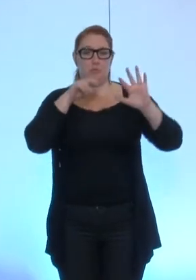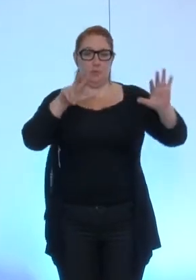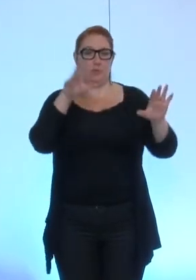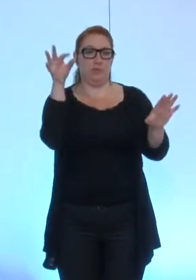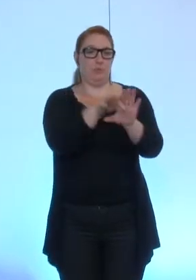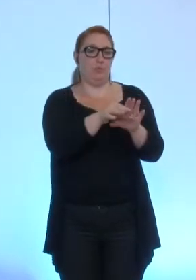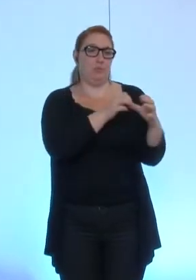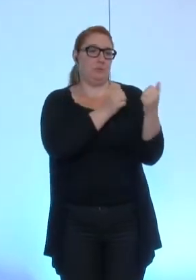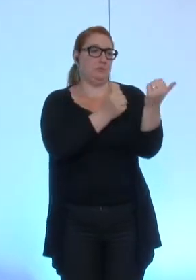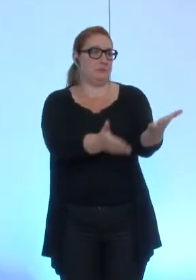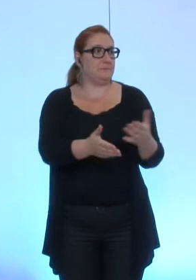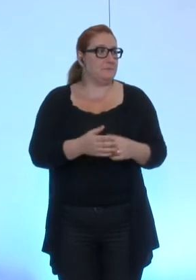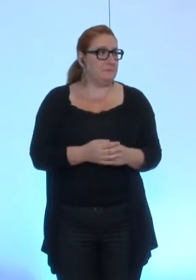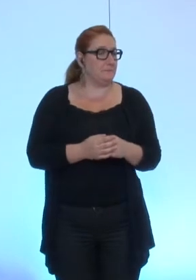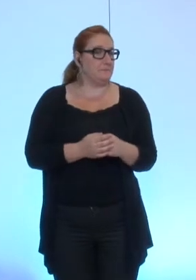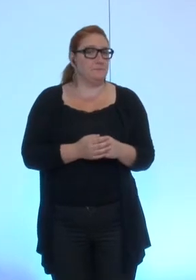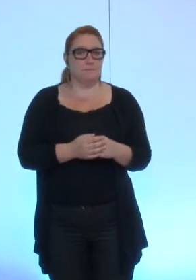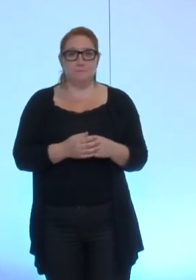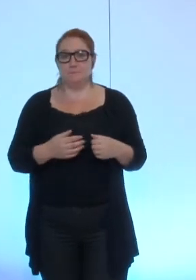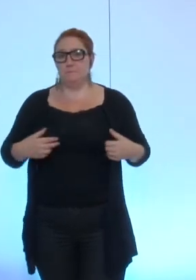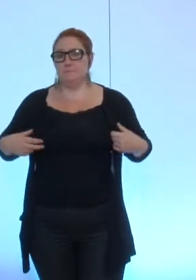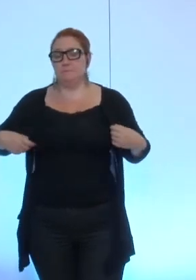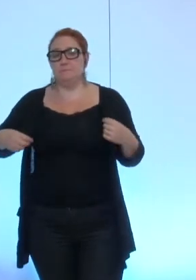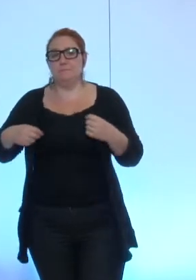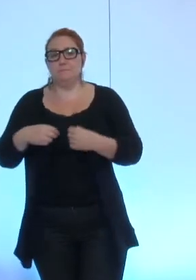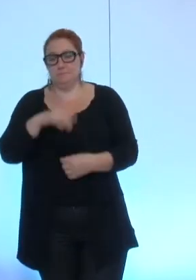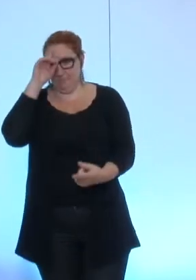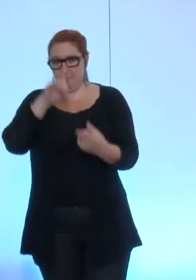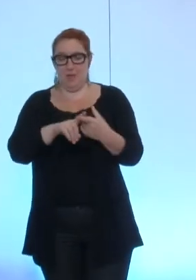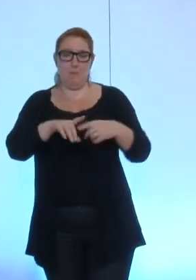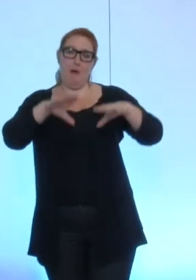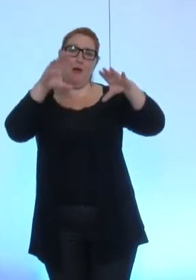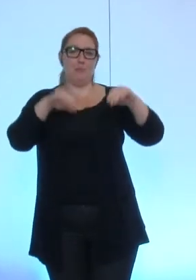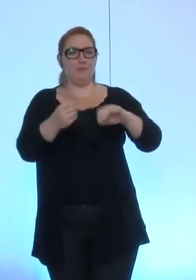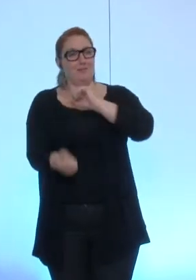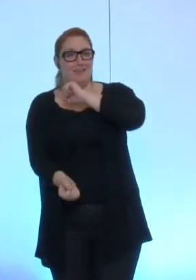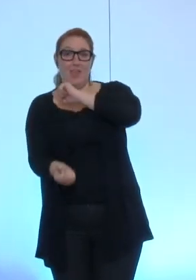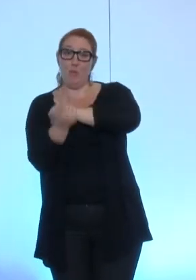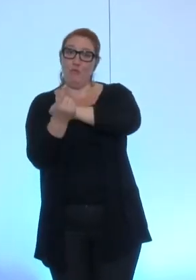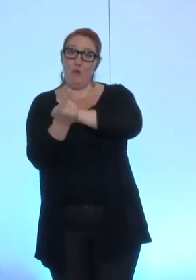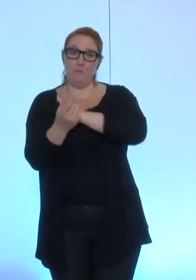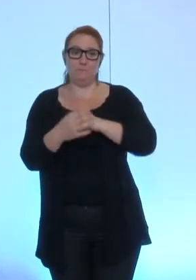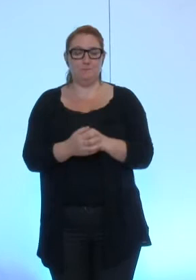sur cet habitat innovant qui est pour